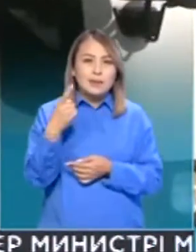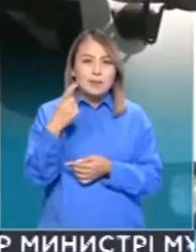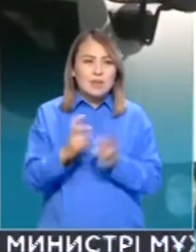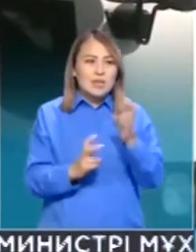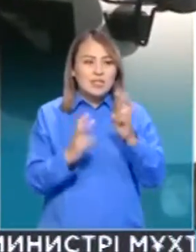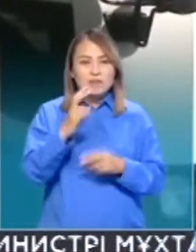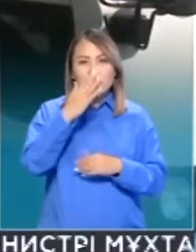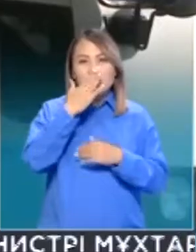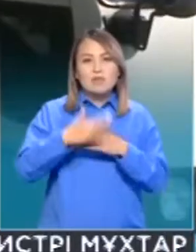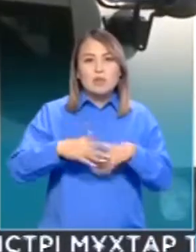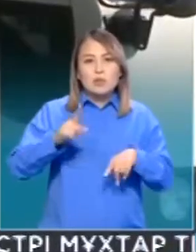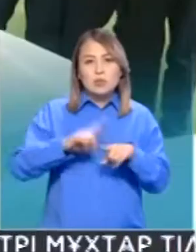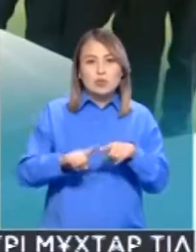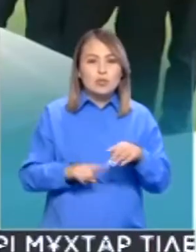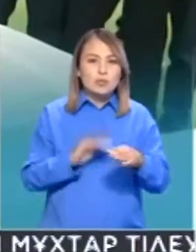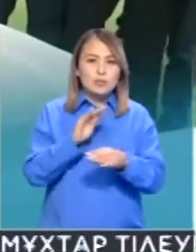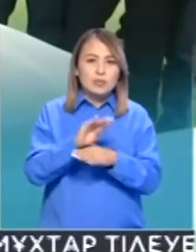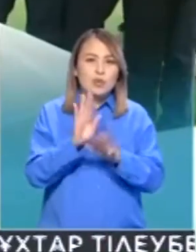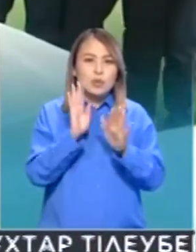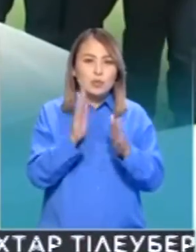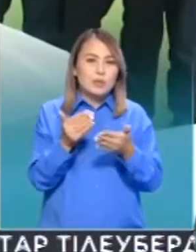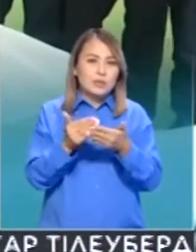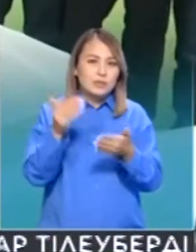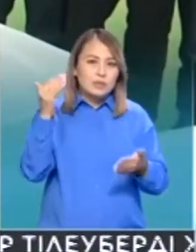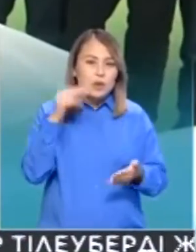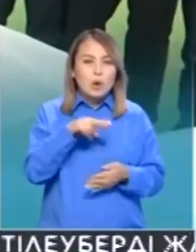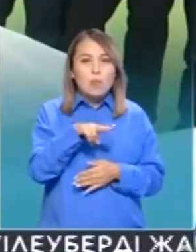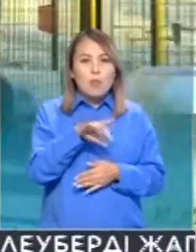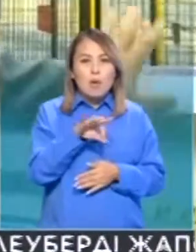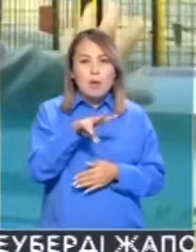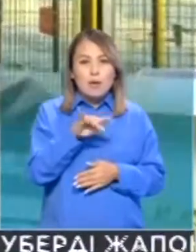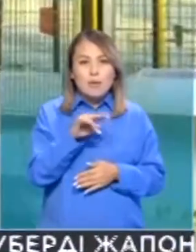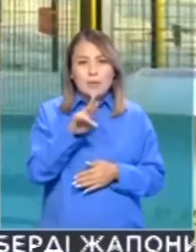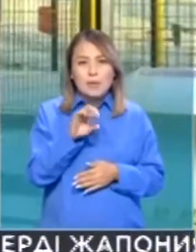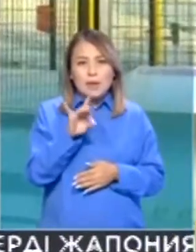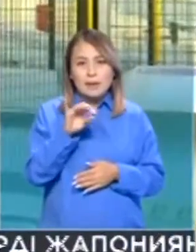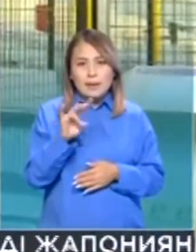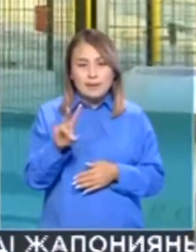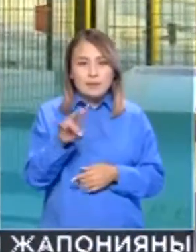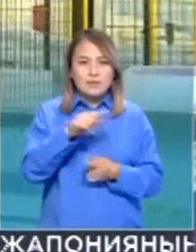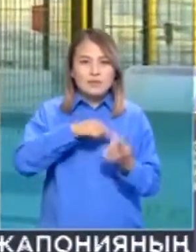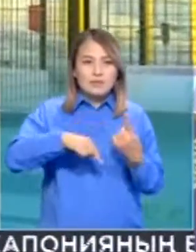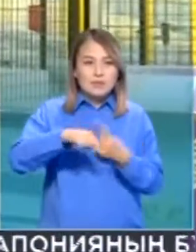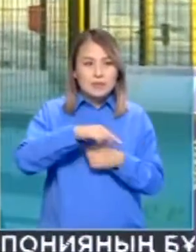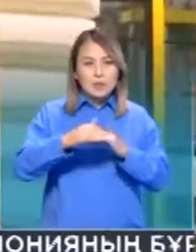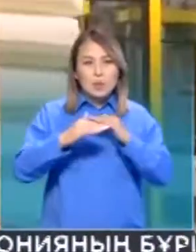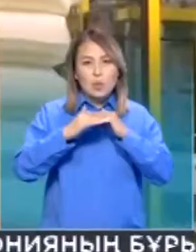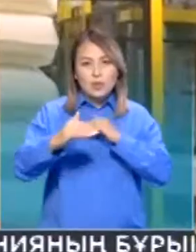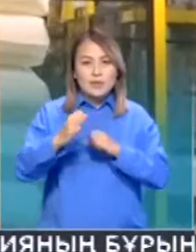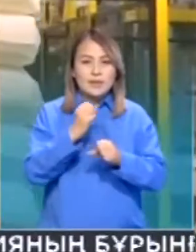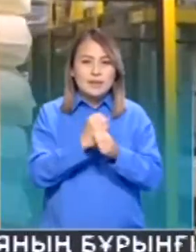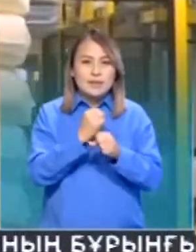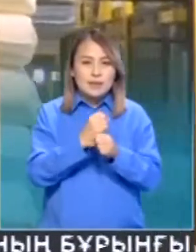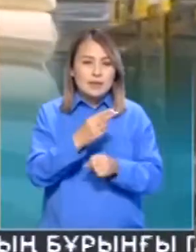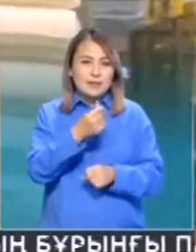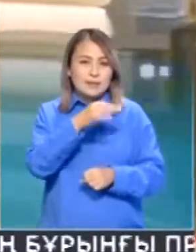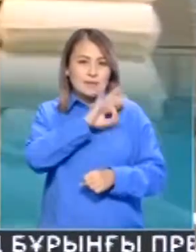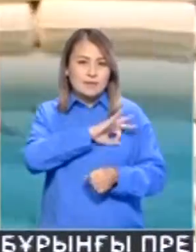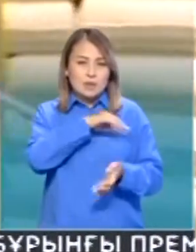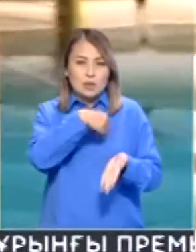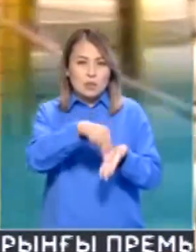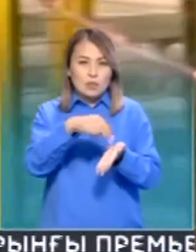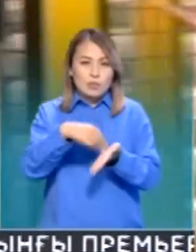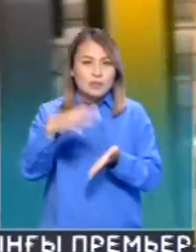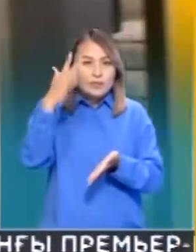зауыт жақын күндері толық іске қосылады. Бұған дейін полипропиленді шетелден тасыған кәсіпкерлер енді отандық өнімді тиімді бағада сатып алып,